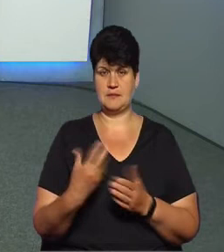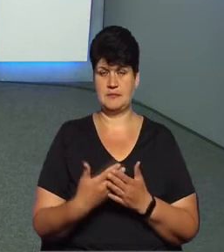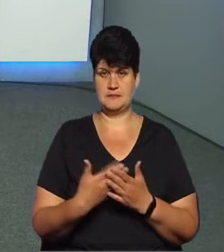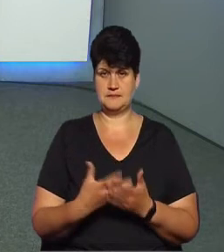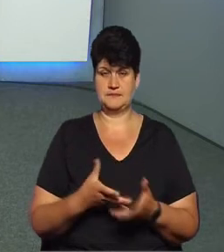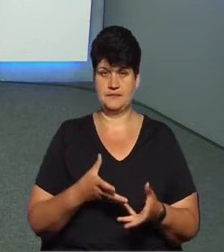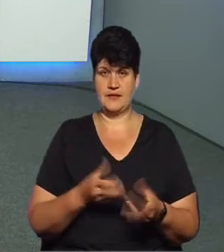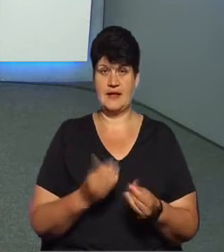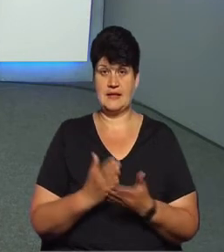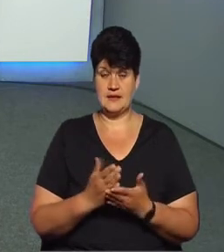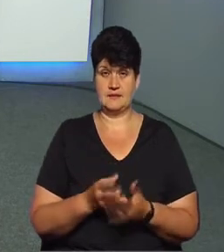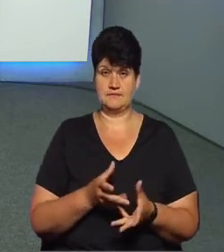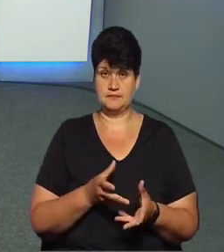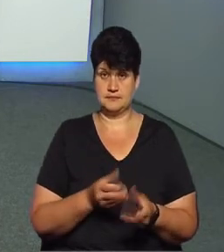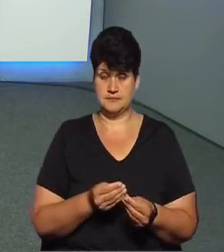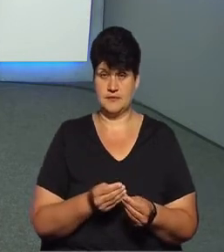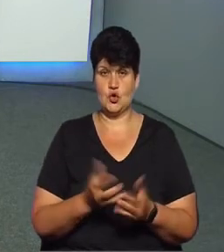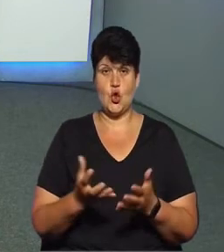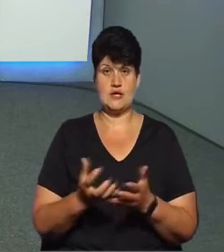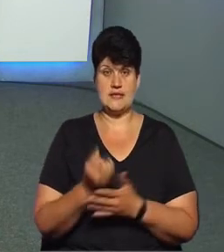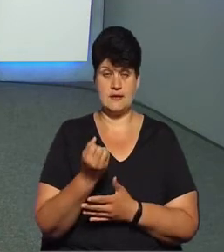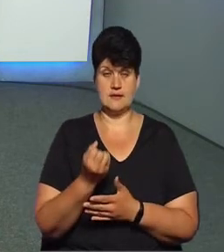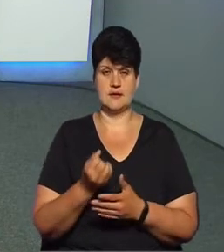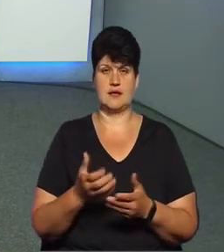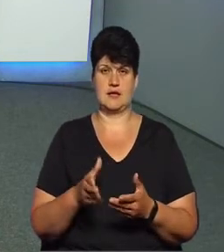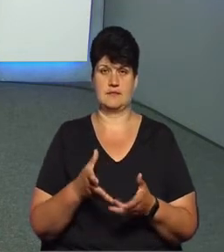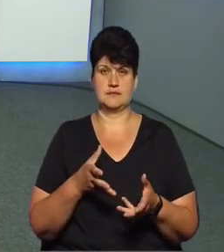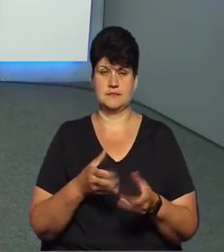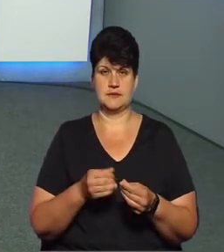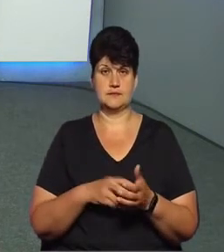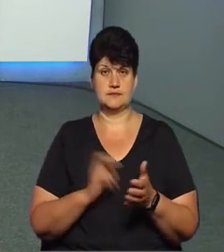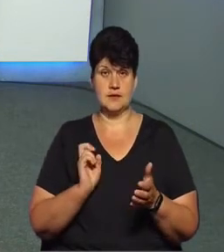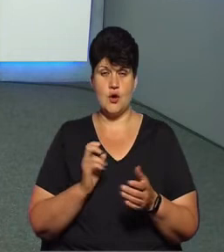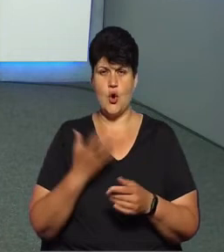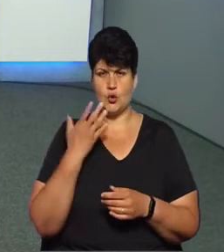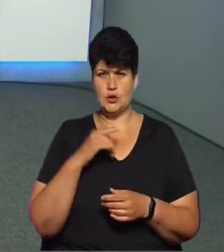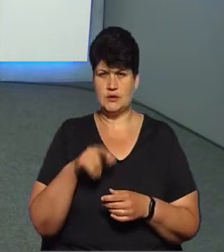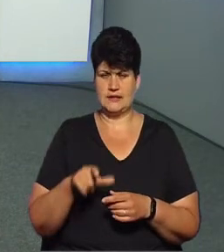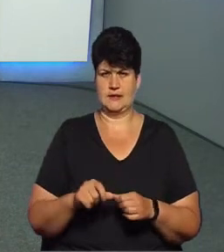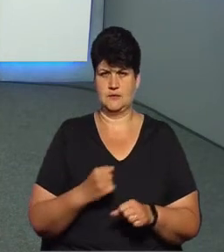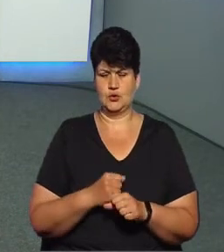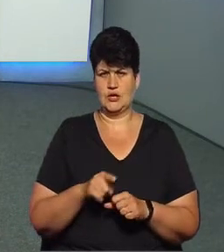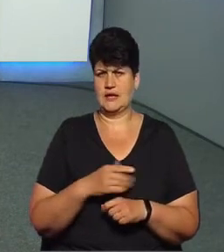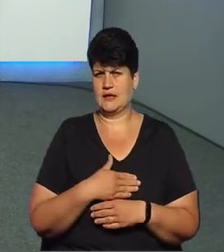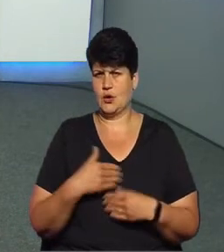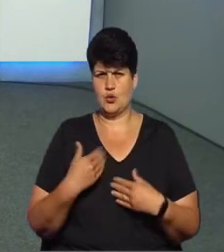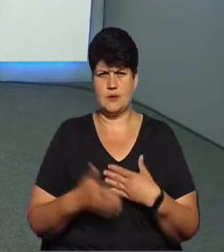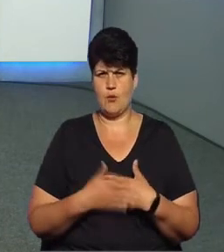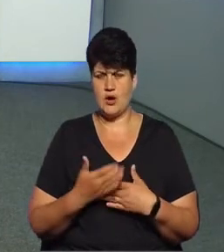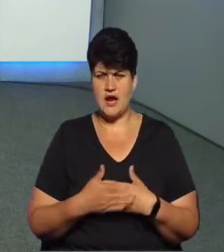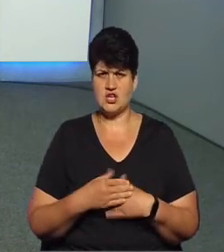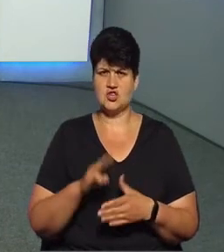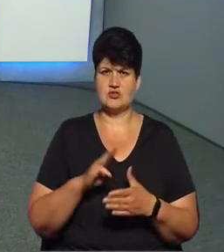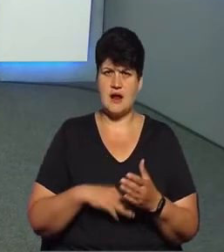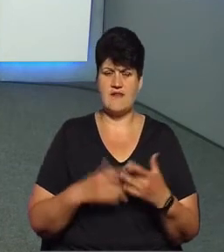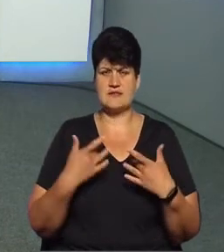мотивація досягнення. Мотивація уникнення працює тоді, коли людина старається уникнути якогось покарання, штрафу, чи звільнення, чи інших факторів. Але